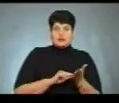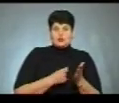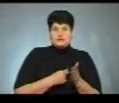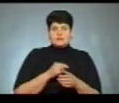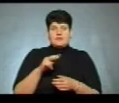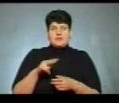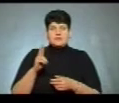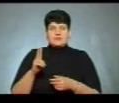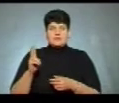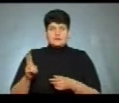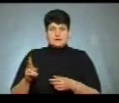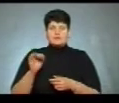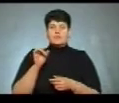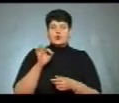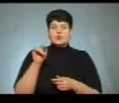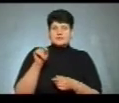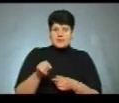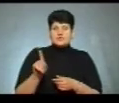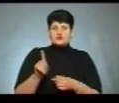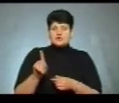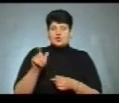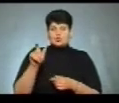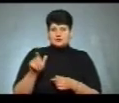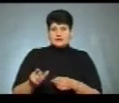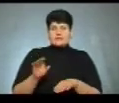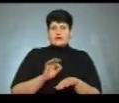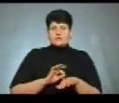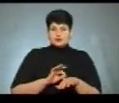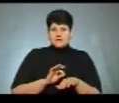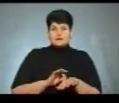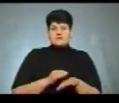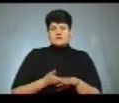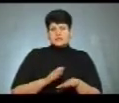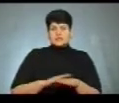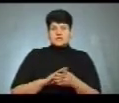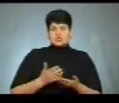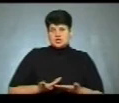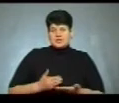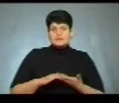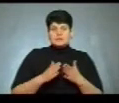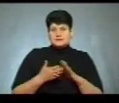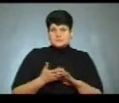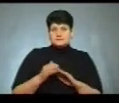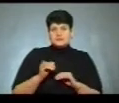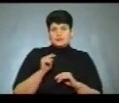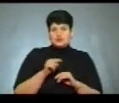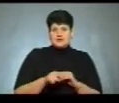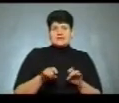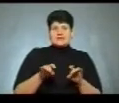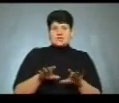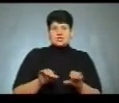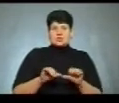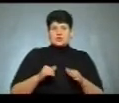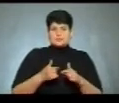лікарської консультативної комісії про те, що людина хворіє в складних життєвих ситуаціях, тоді за рішенням комісії